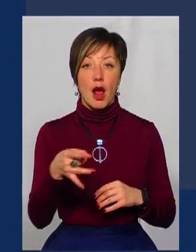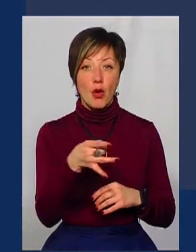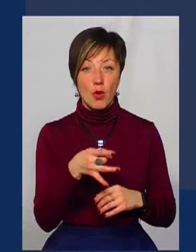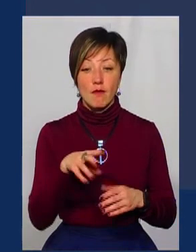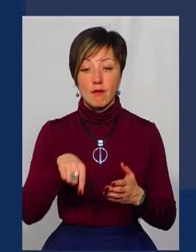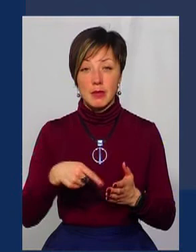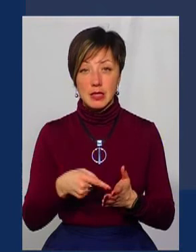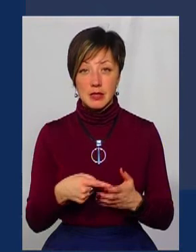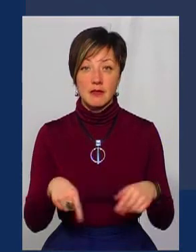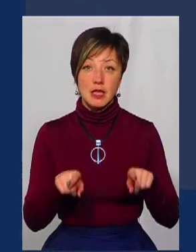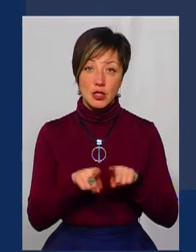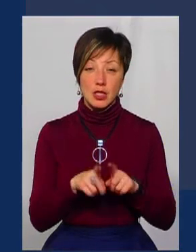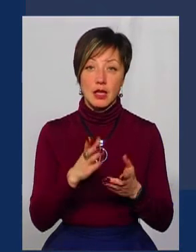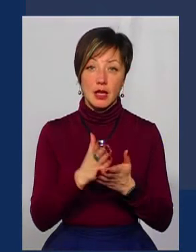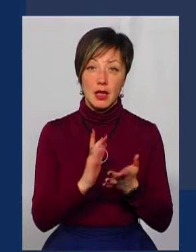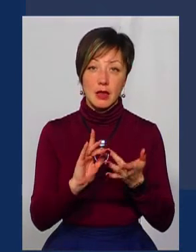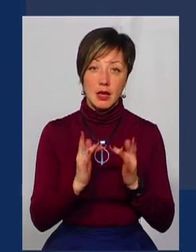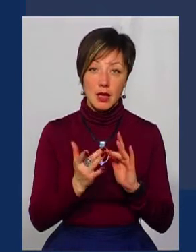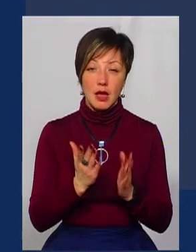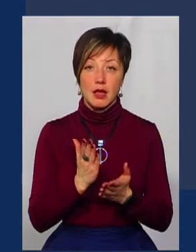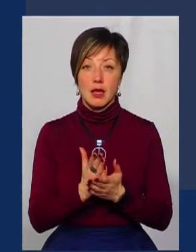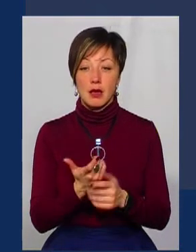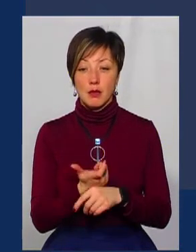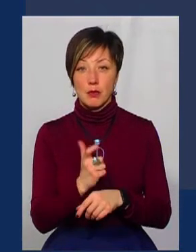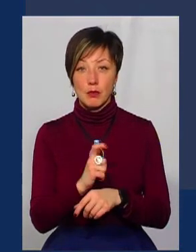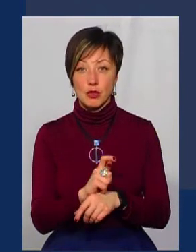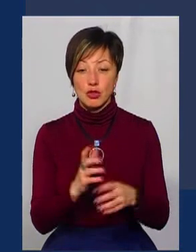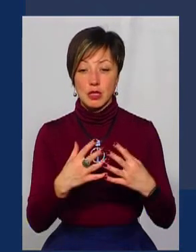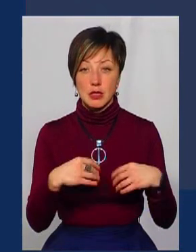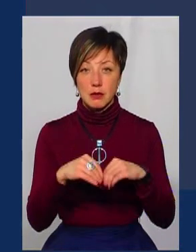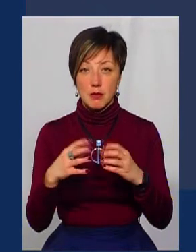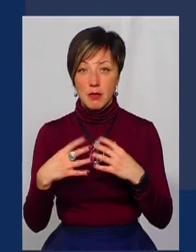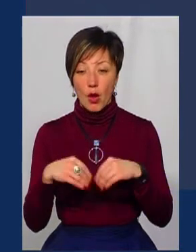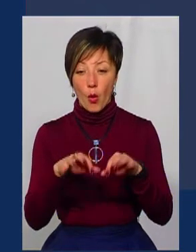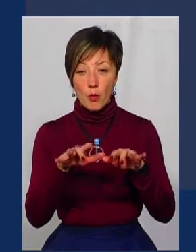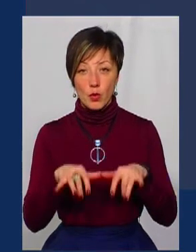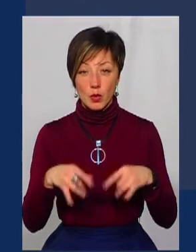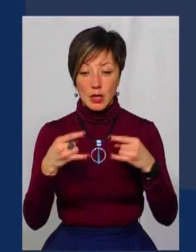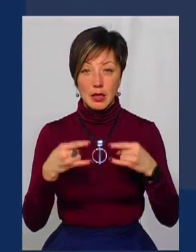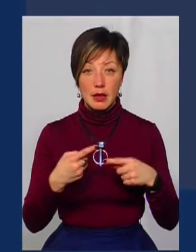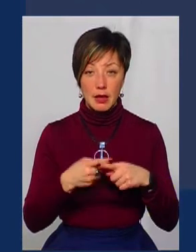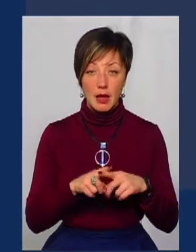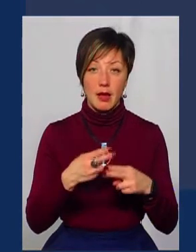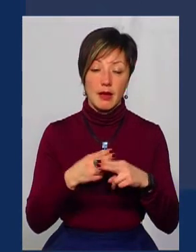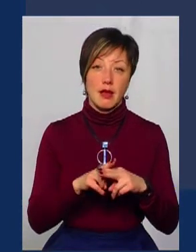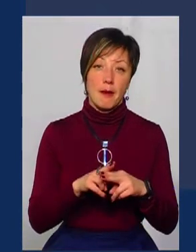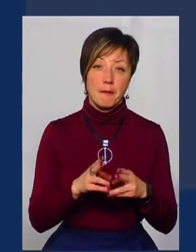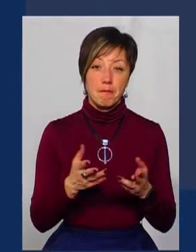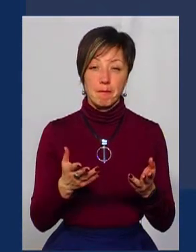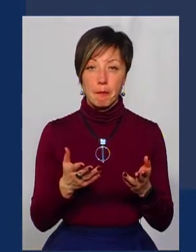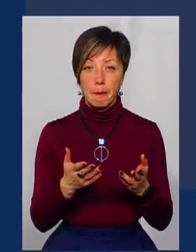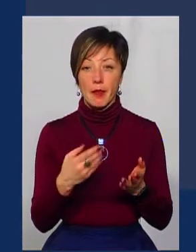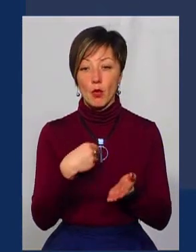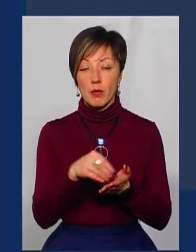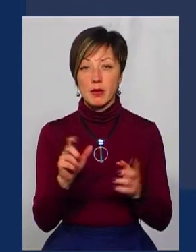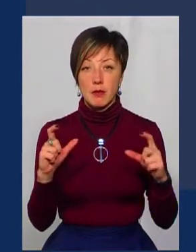в місті все ж таки є інтернет, є більшість сімей, комп'ютерна техніка, це можливість дати, чи підключитися,